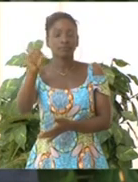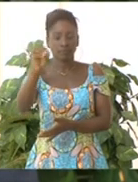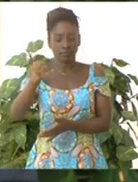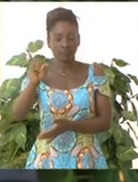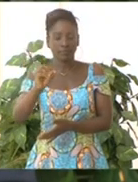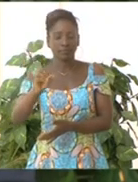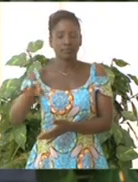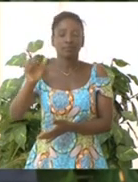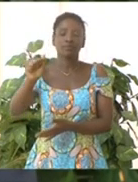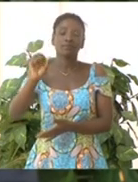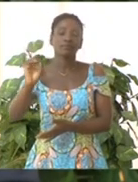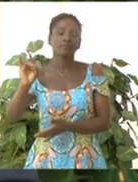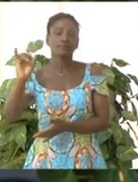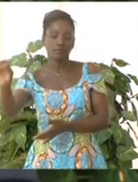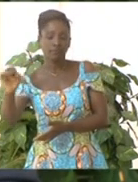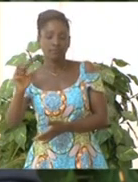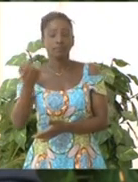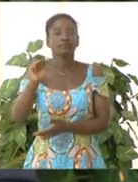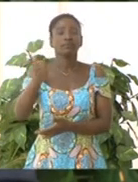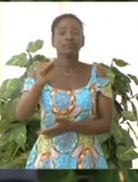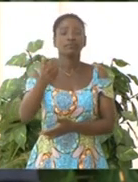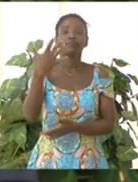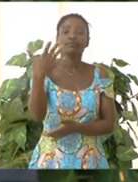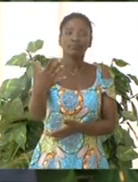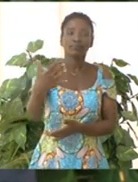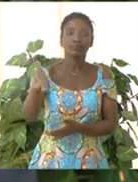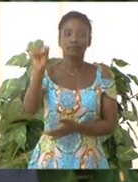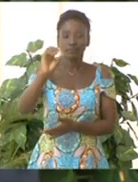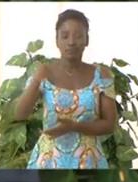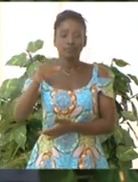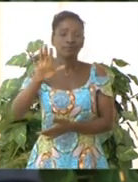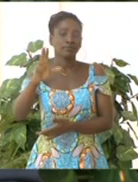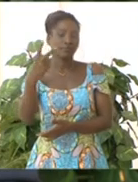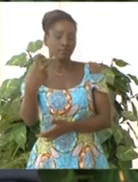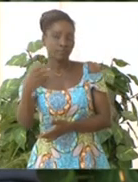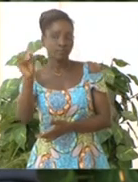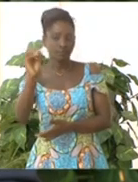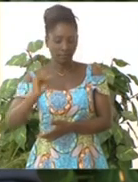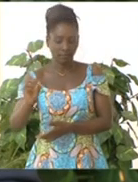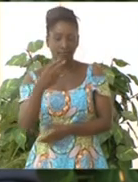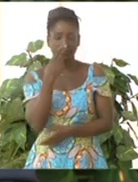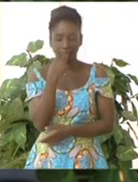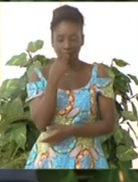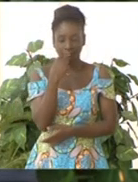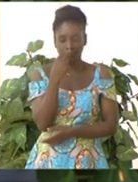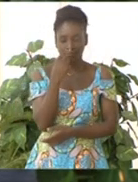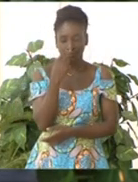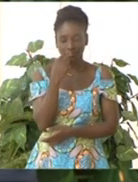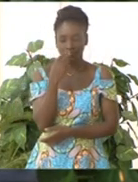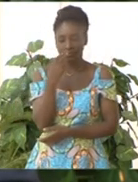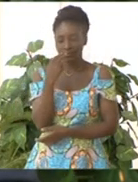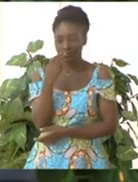15 soit 0,50 2% bédié cola et méhari